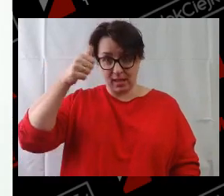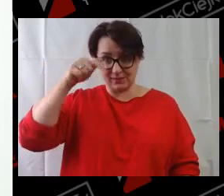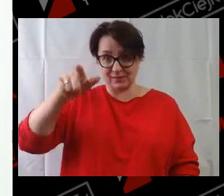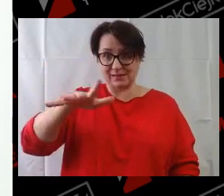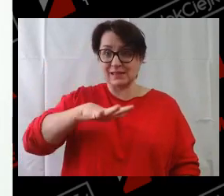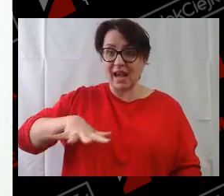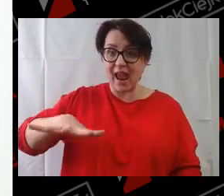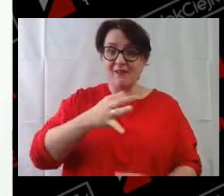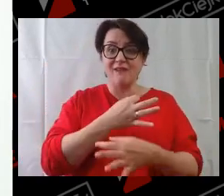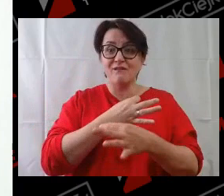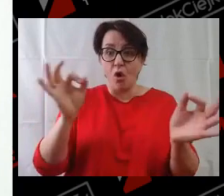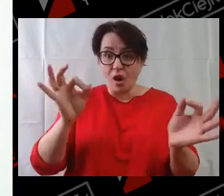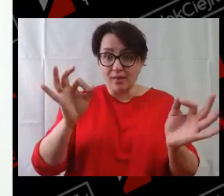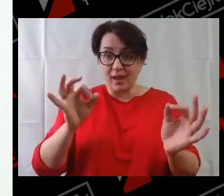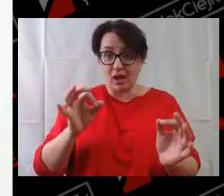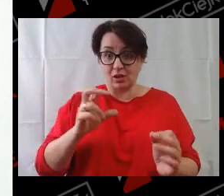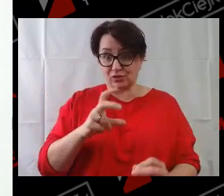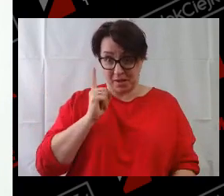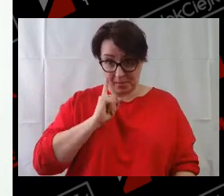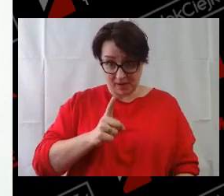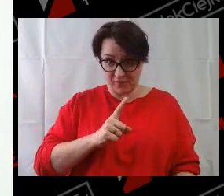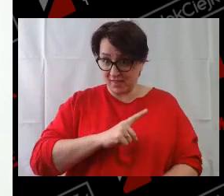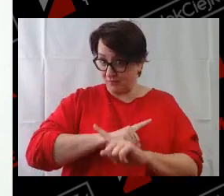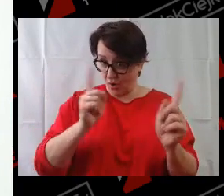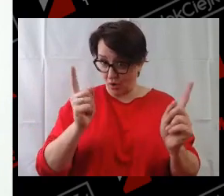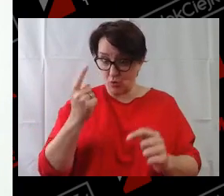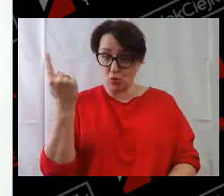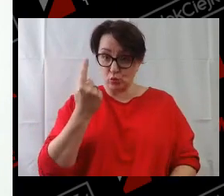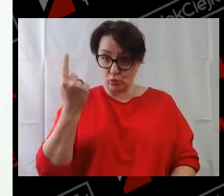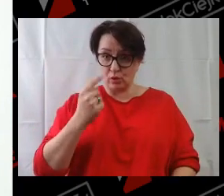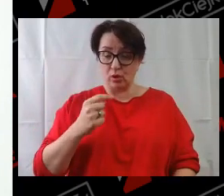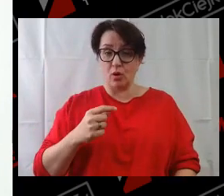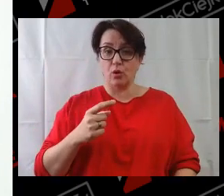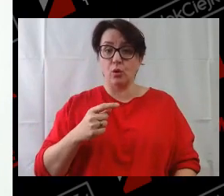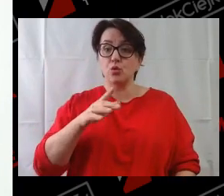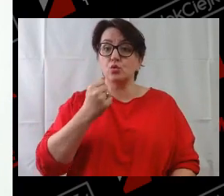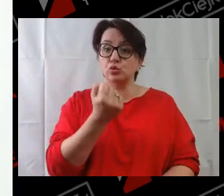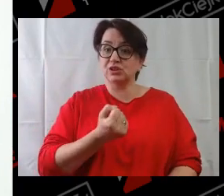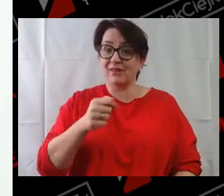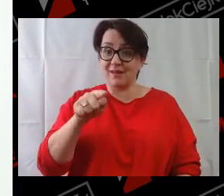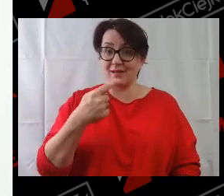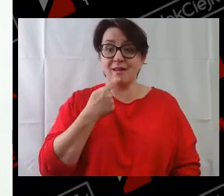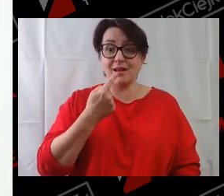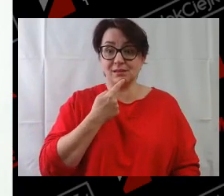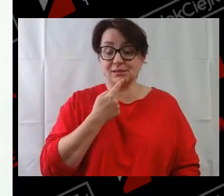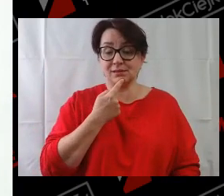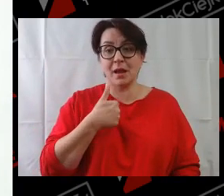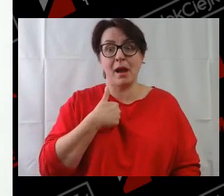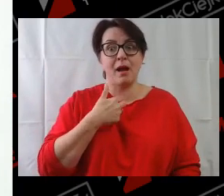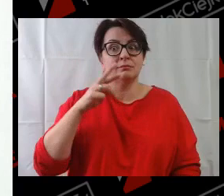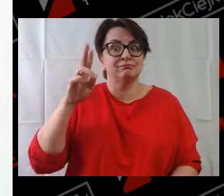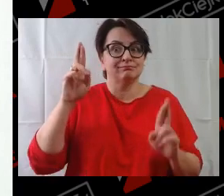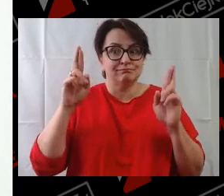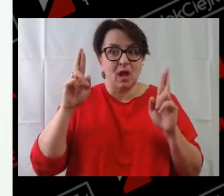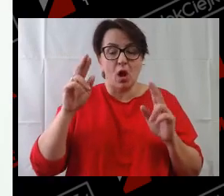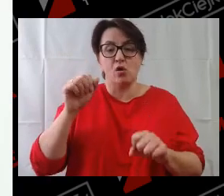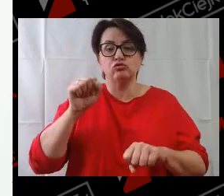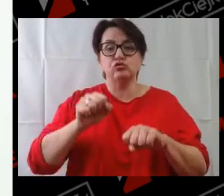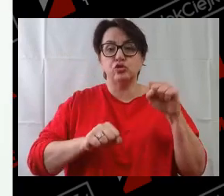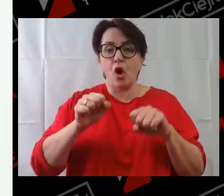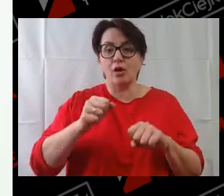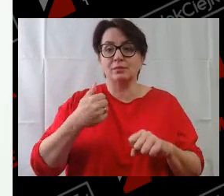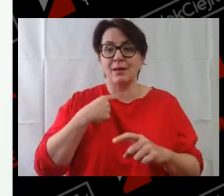strefami czy rzeczywiście nie wolno używać tego tego języka Oby sąd był jeszcze